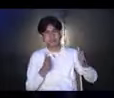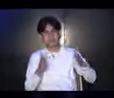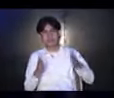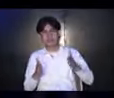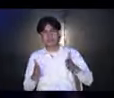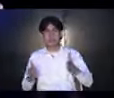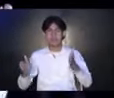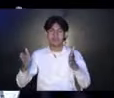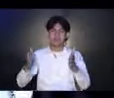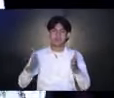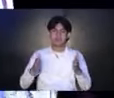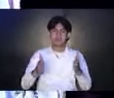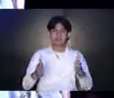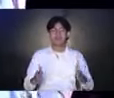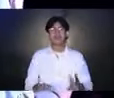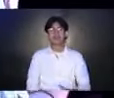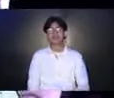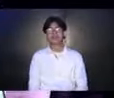my